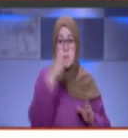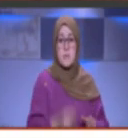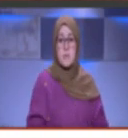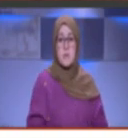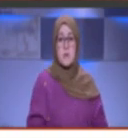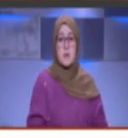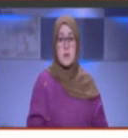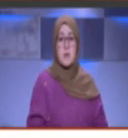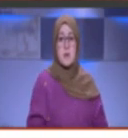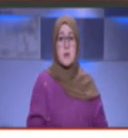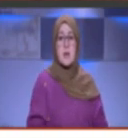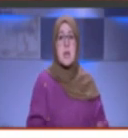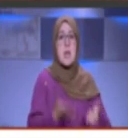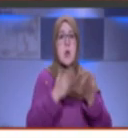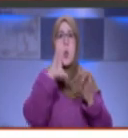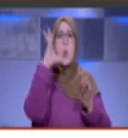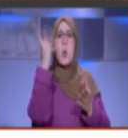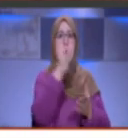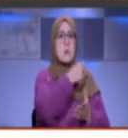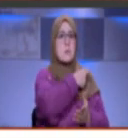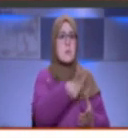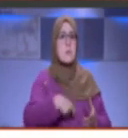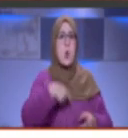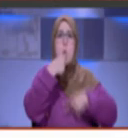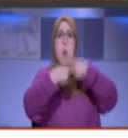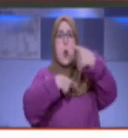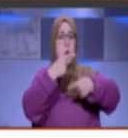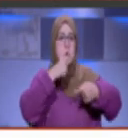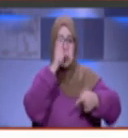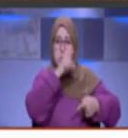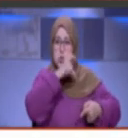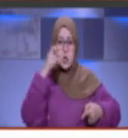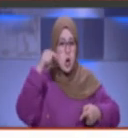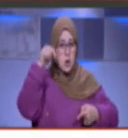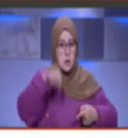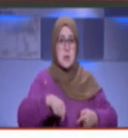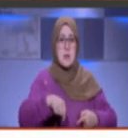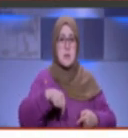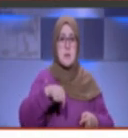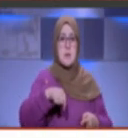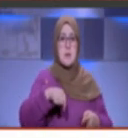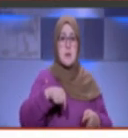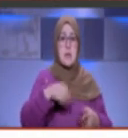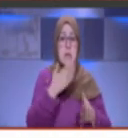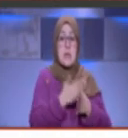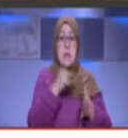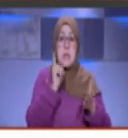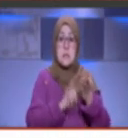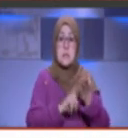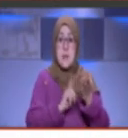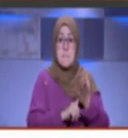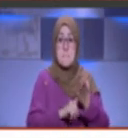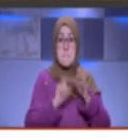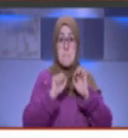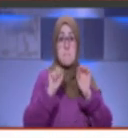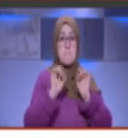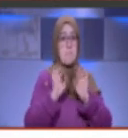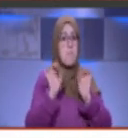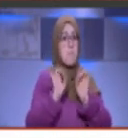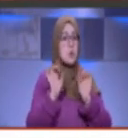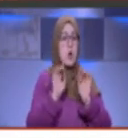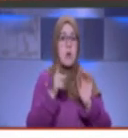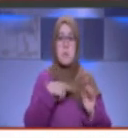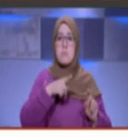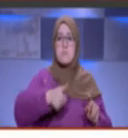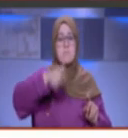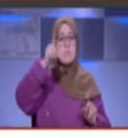الحكومة تبقى كل شهر كده، تبقى كل شهر كده. أحلى نظام شفته